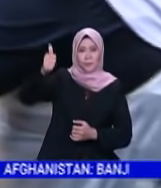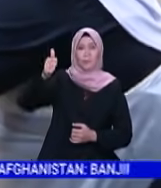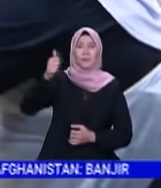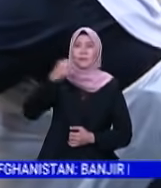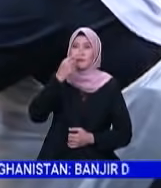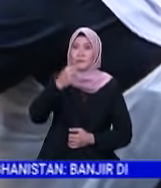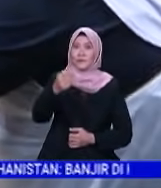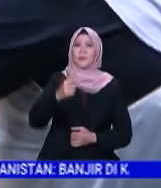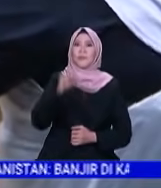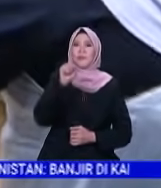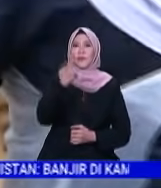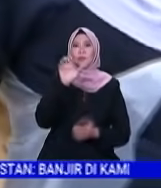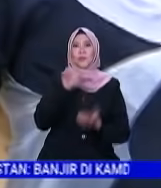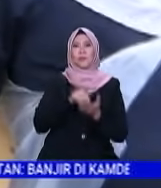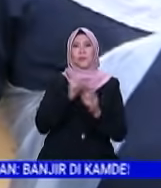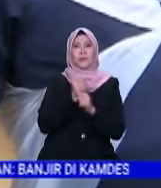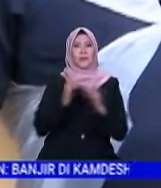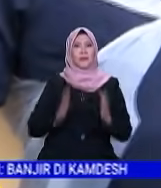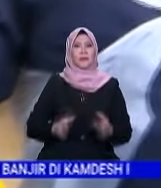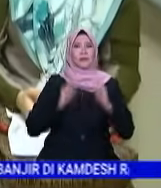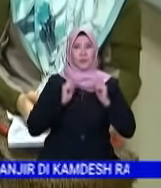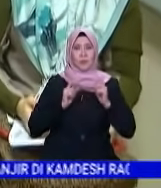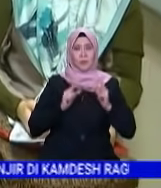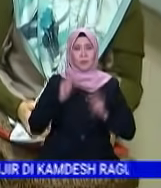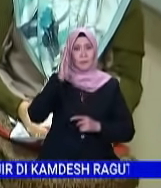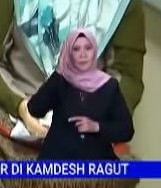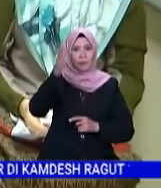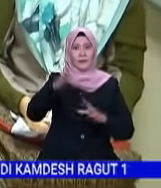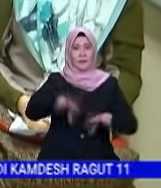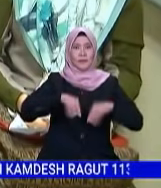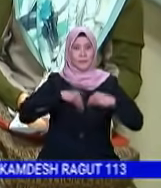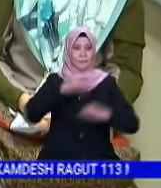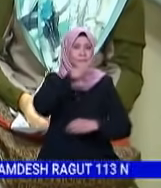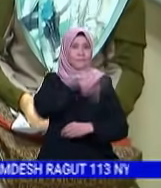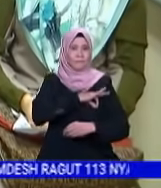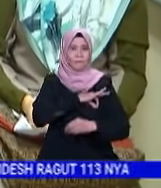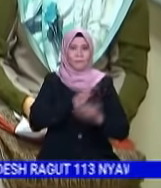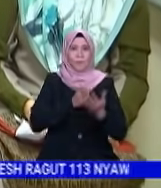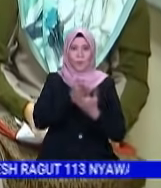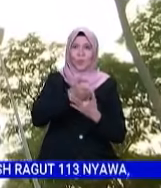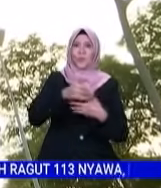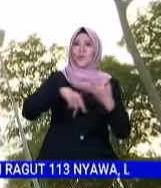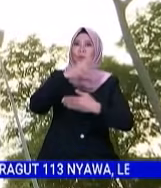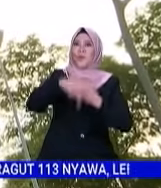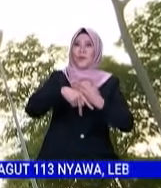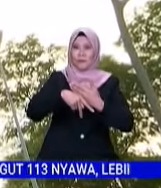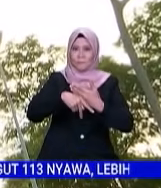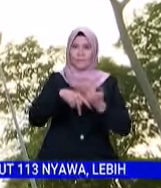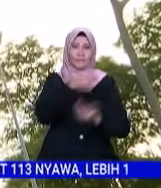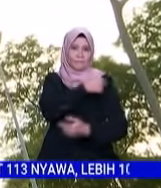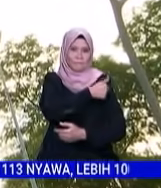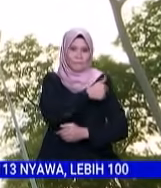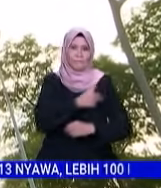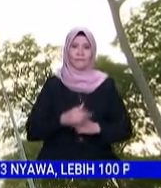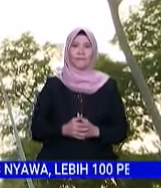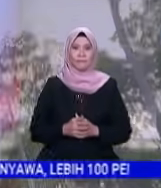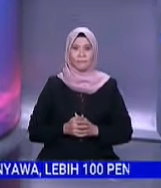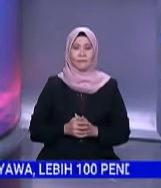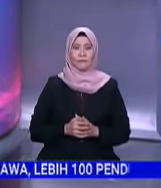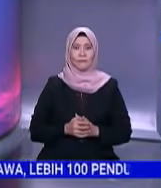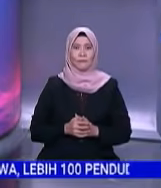berkata, 100,000 pekerja swasta dijangka menerima manfaat menerusi program tersebut.